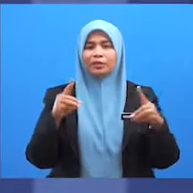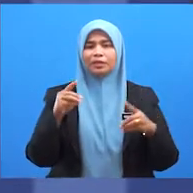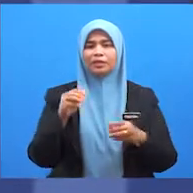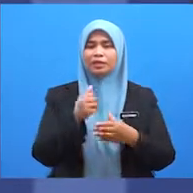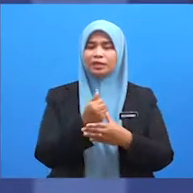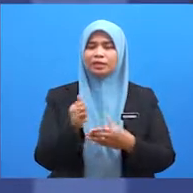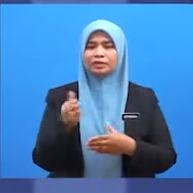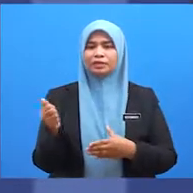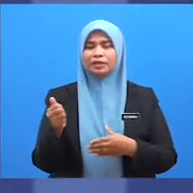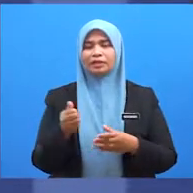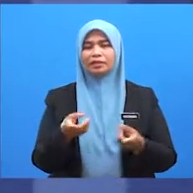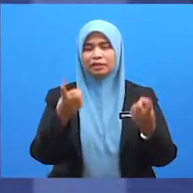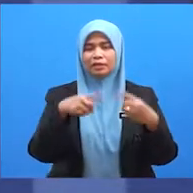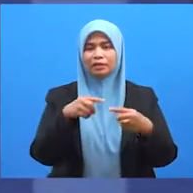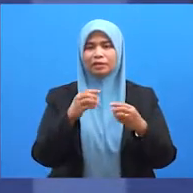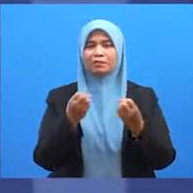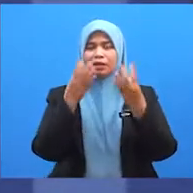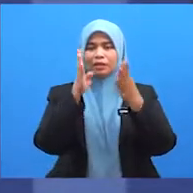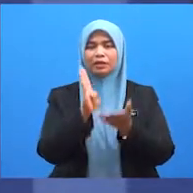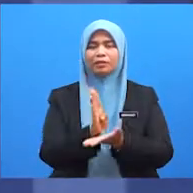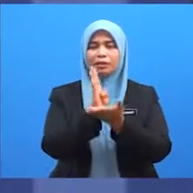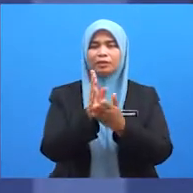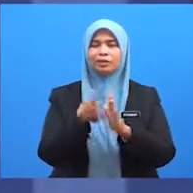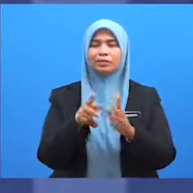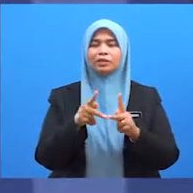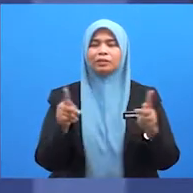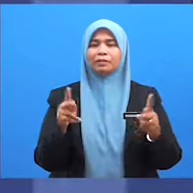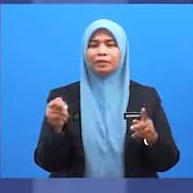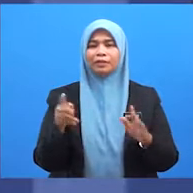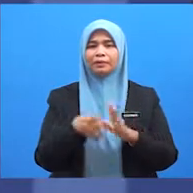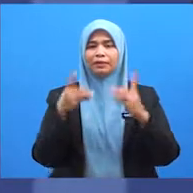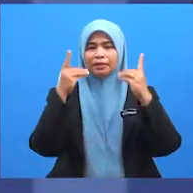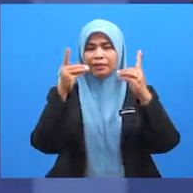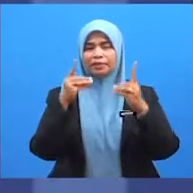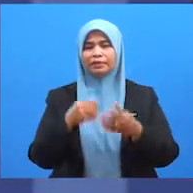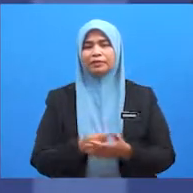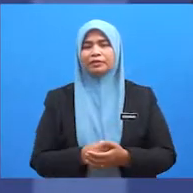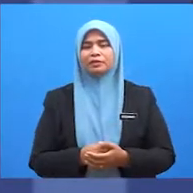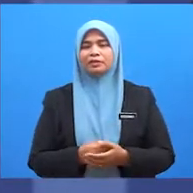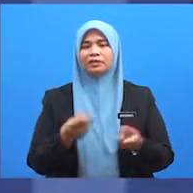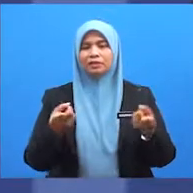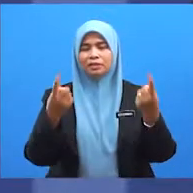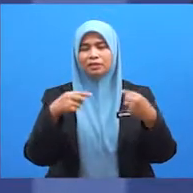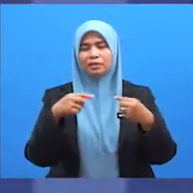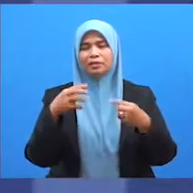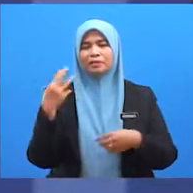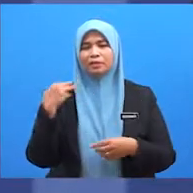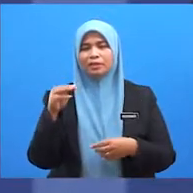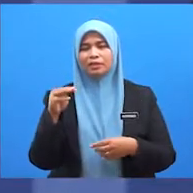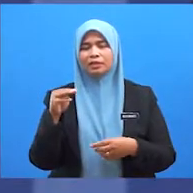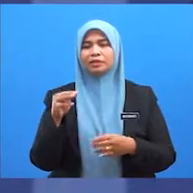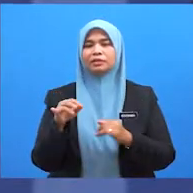banyak membantu perkembangan pendidikan di Aceh. Kehadiran mereka secara tidak